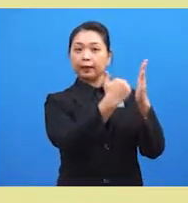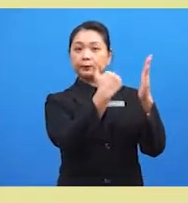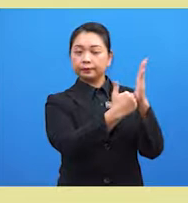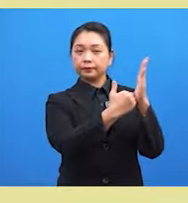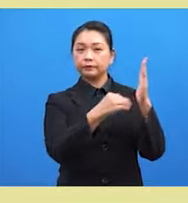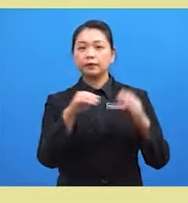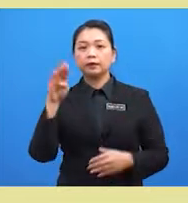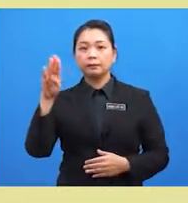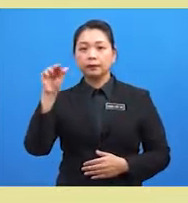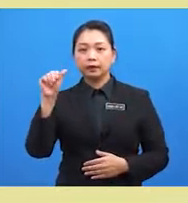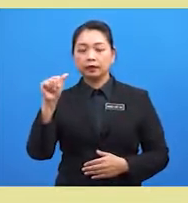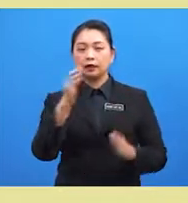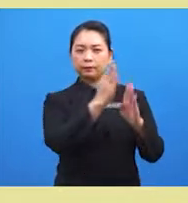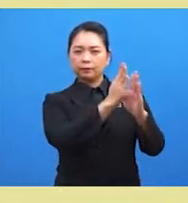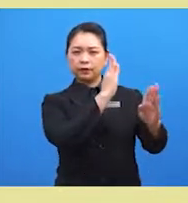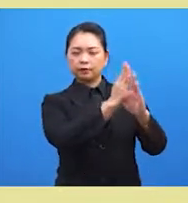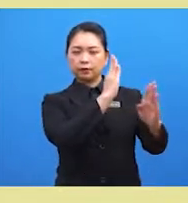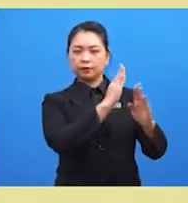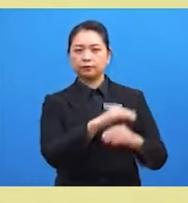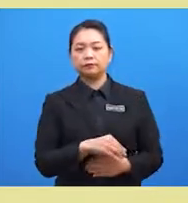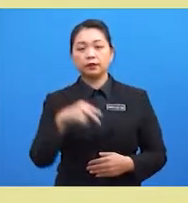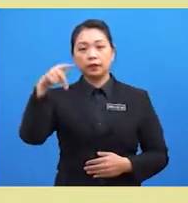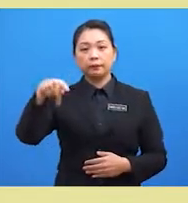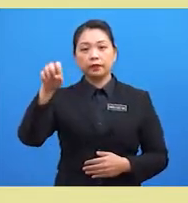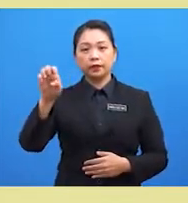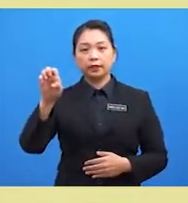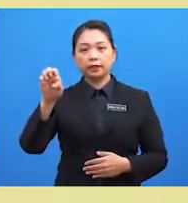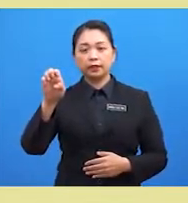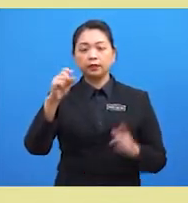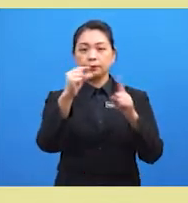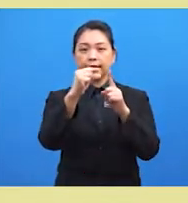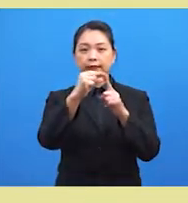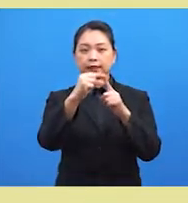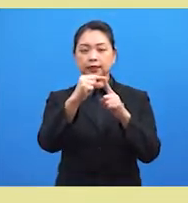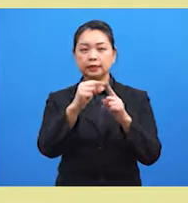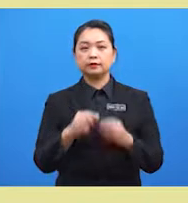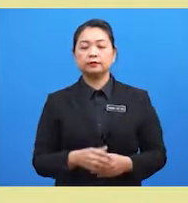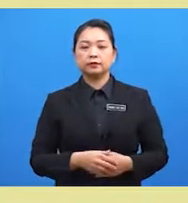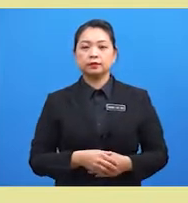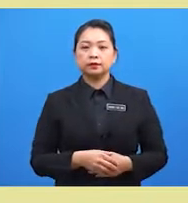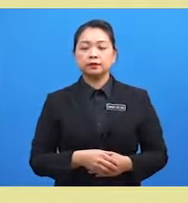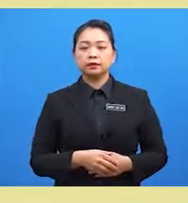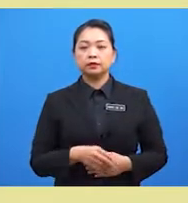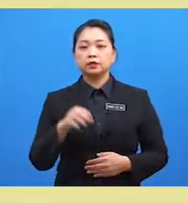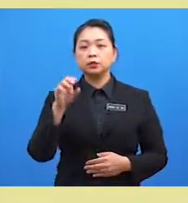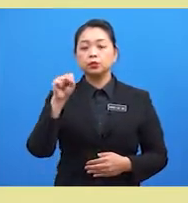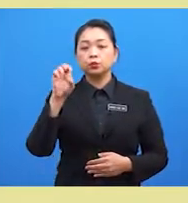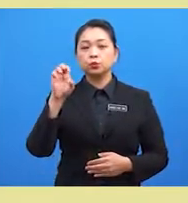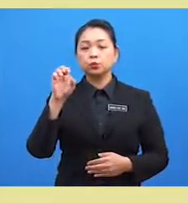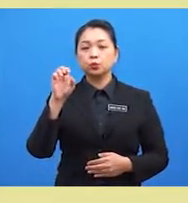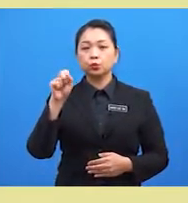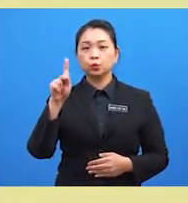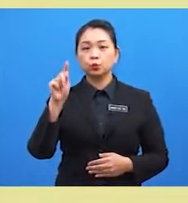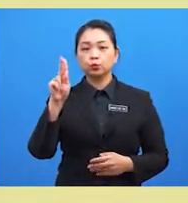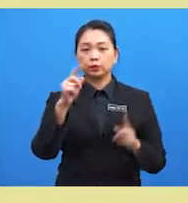BA bermaksud baris, PE bermaksud perkataan, SU bermaksud suku kata dan